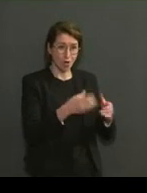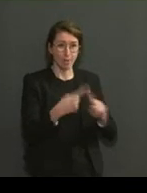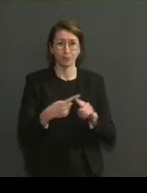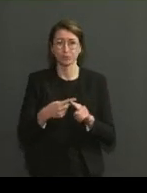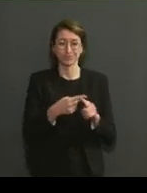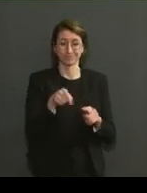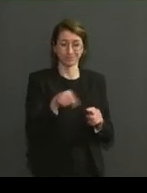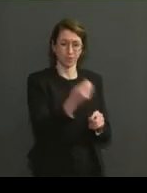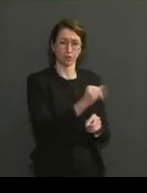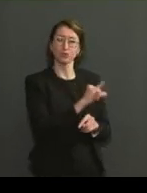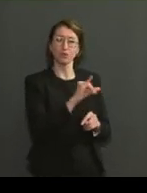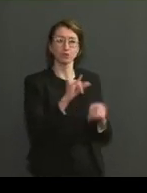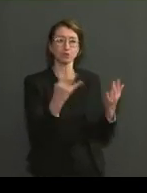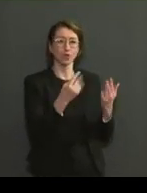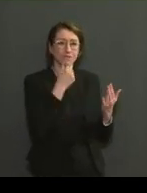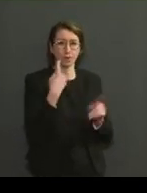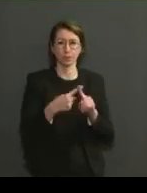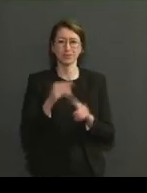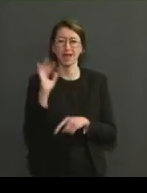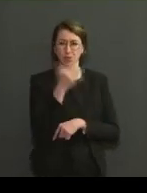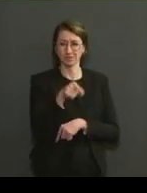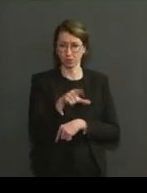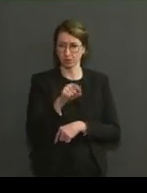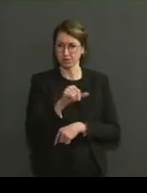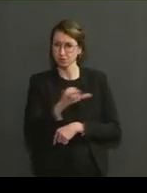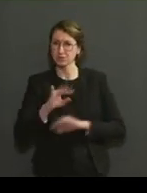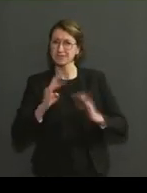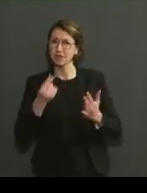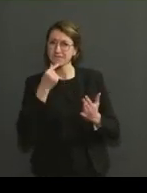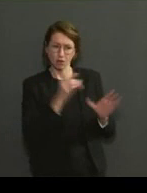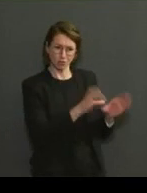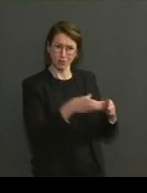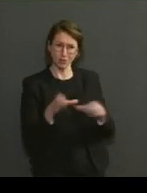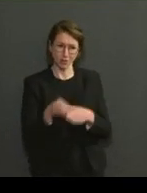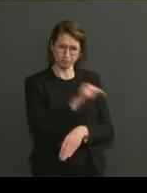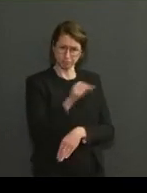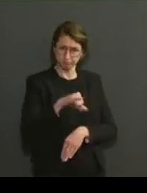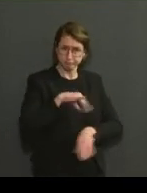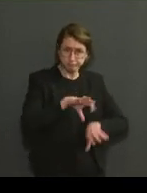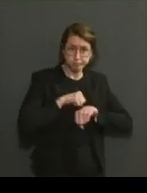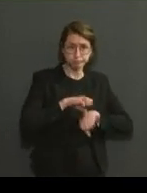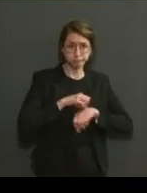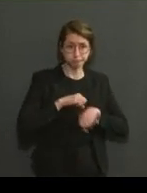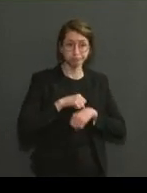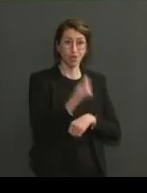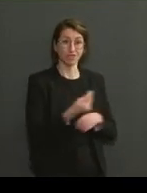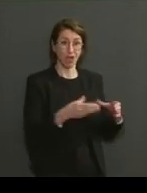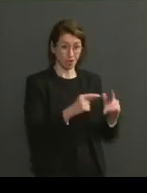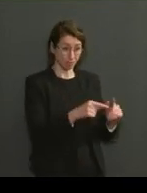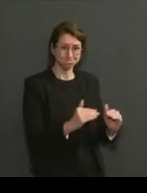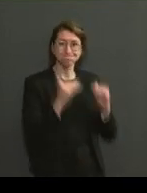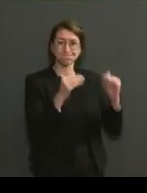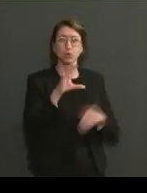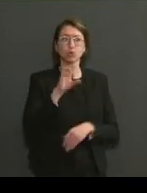ans ont une augmentation du nombre de cas positifs de 33% pour les premiers et de 11% pour